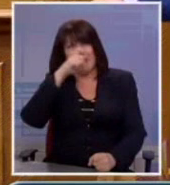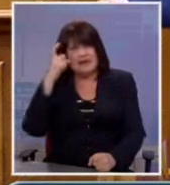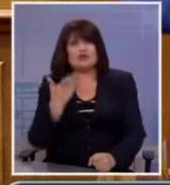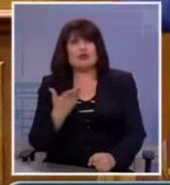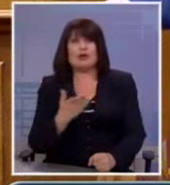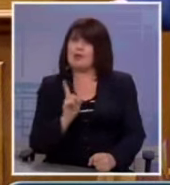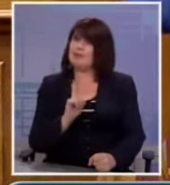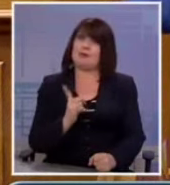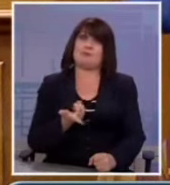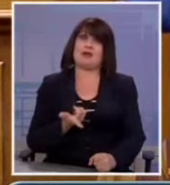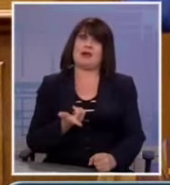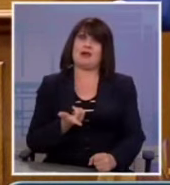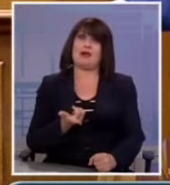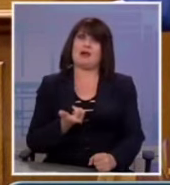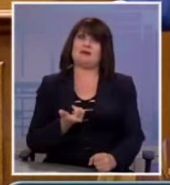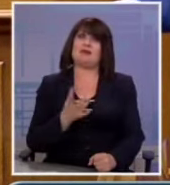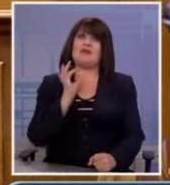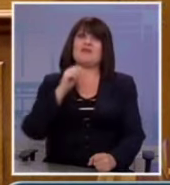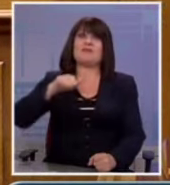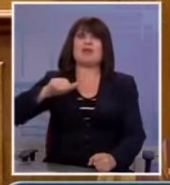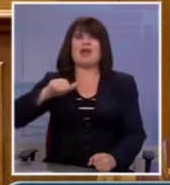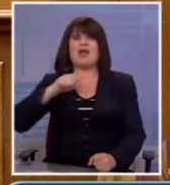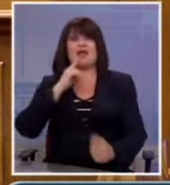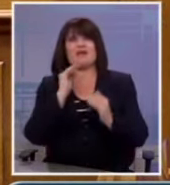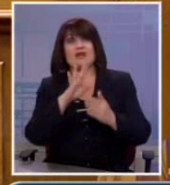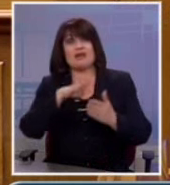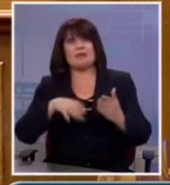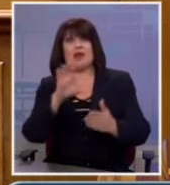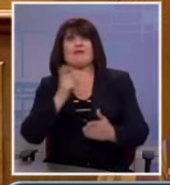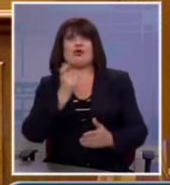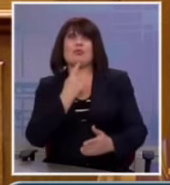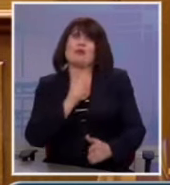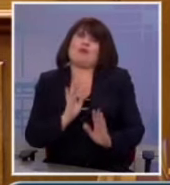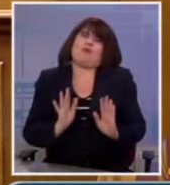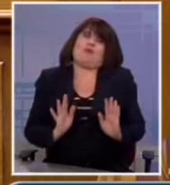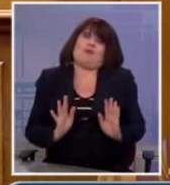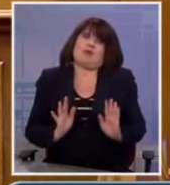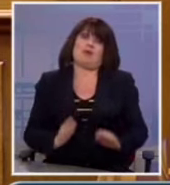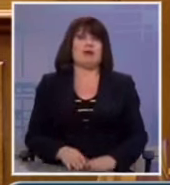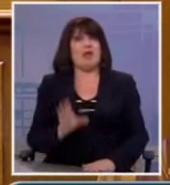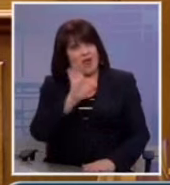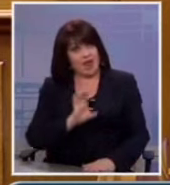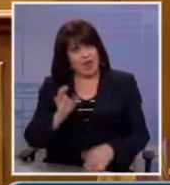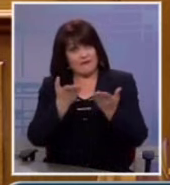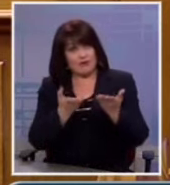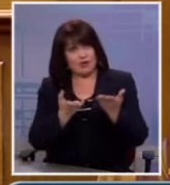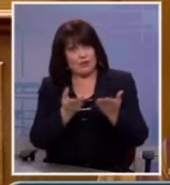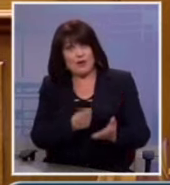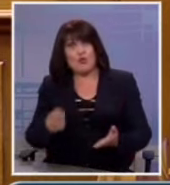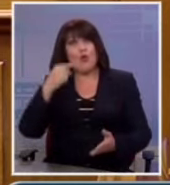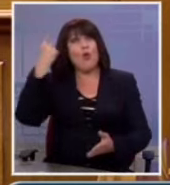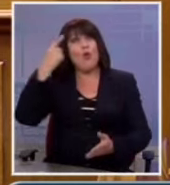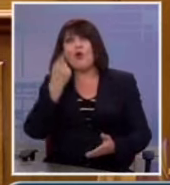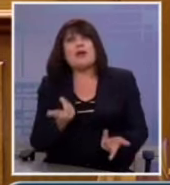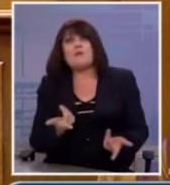Δεν πρέπει να μείνει η έκδοση του ΦΠΑ στα νησιά σύμφωνα με το κείμενο των θεσμών. Πόσο ευρωπαϊκό είναι αυτό? Ποιο ευρωπαϊκό όραμα